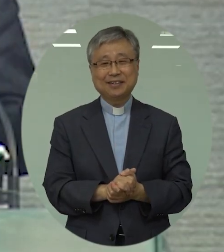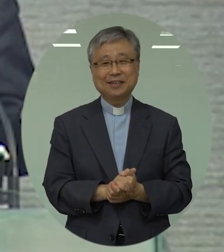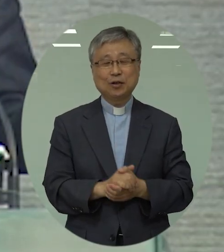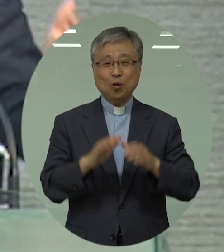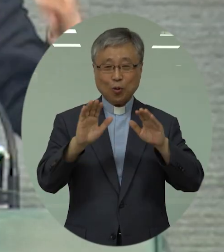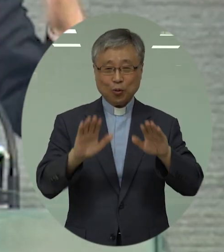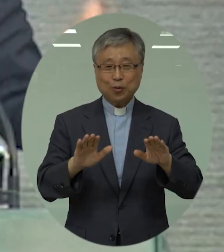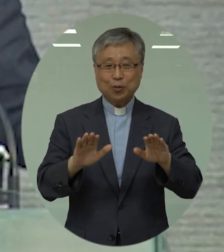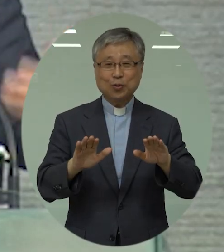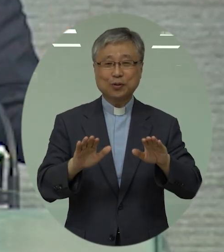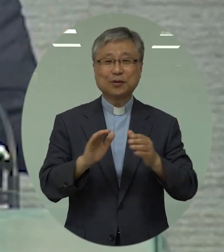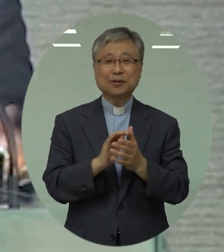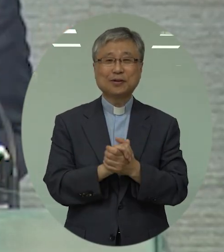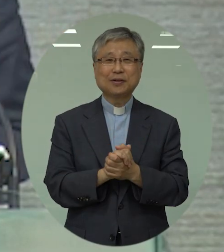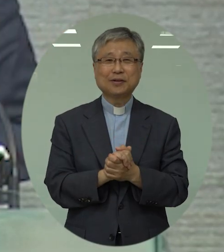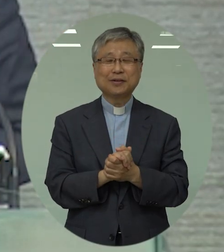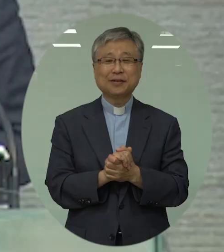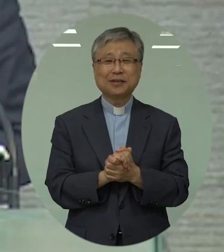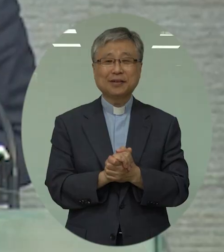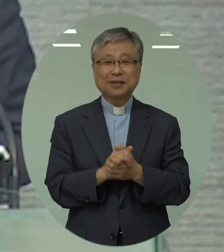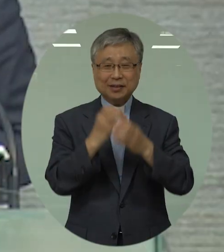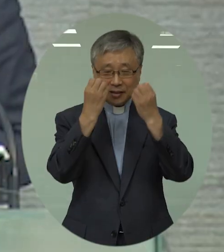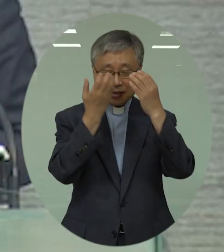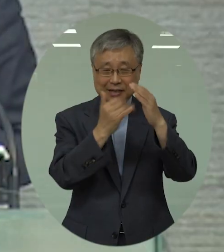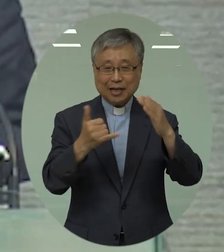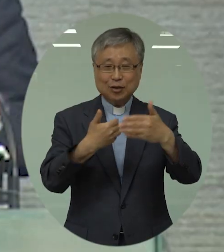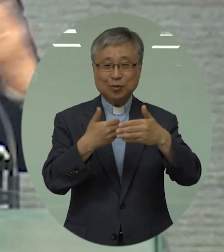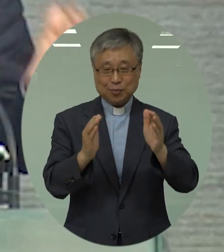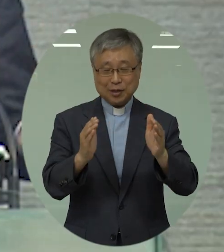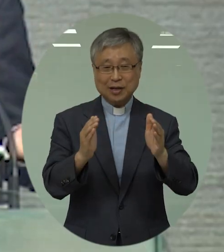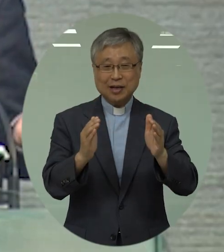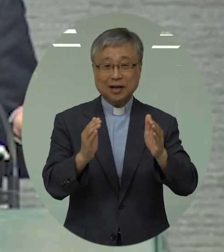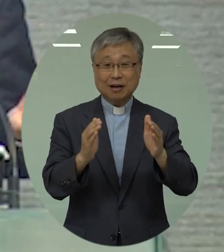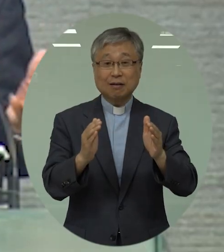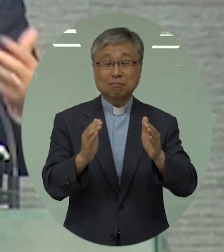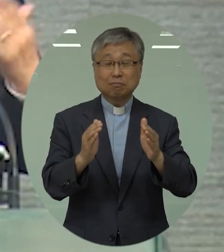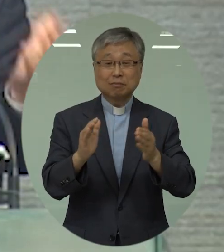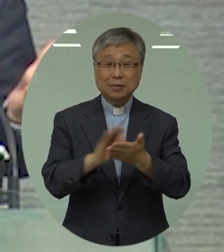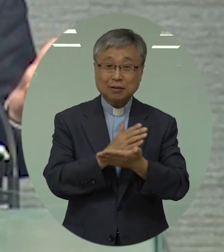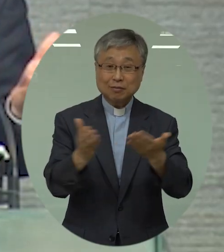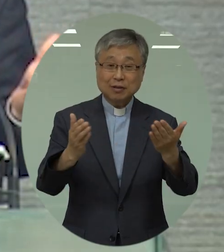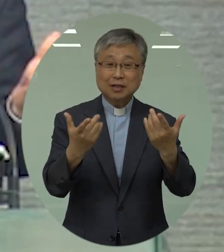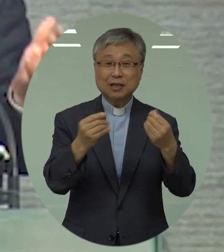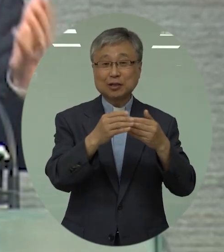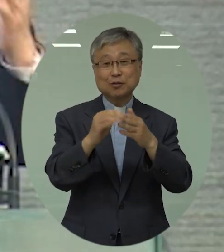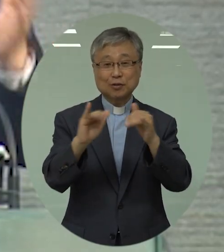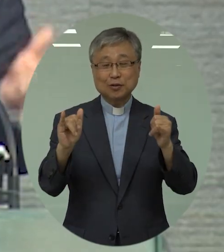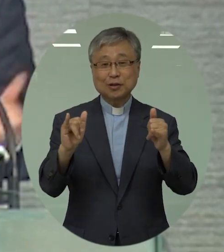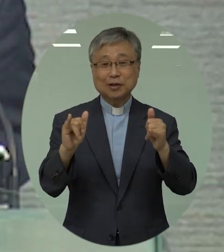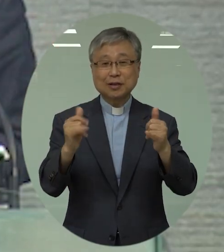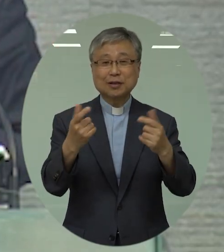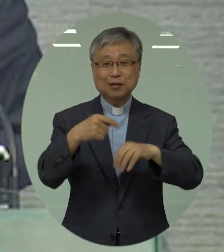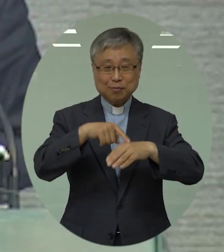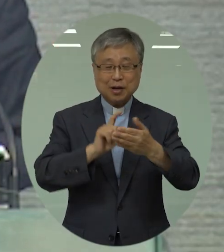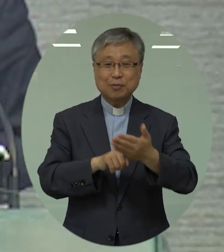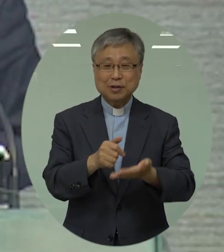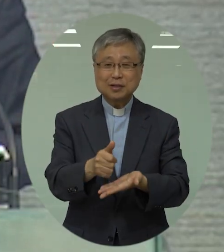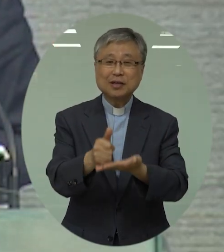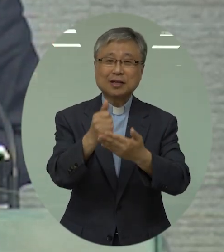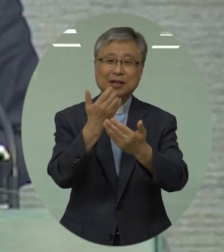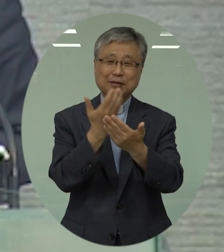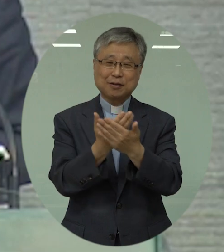그러면서 오늘 제가 이 새가족반을 나누게 될 텐데 여기 오는 지도자들도 그런 마음으로 섬기게 해달라고